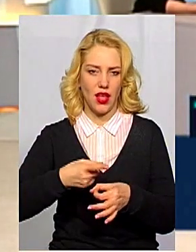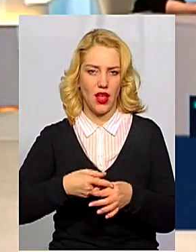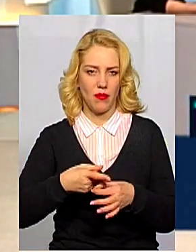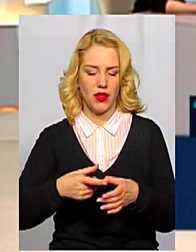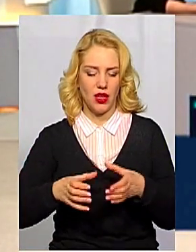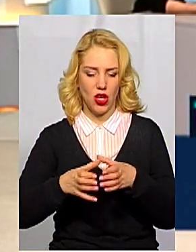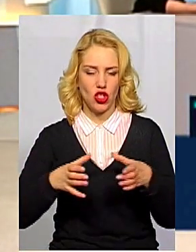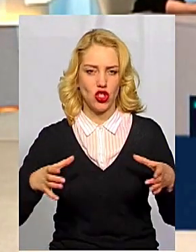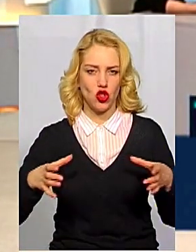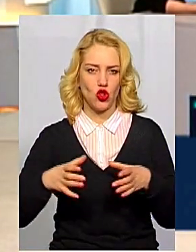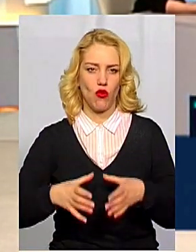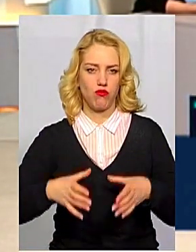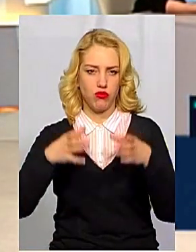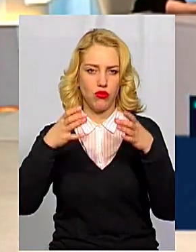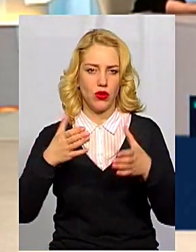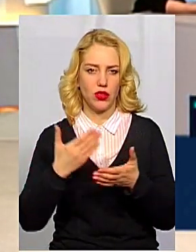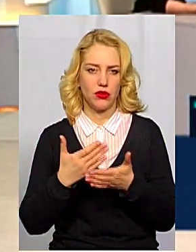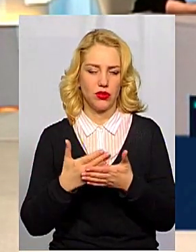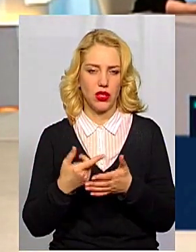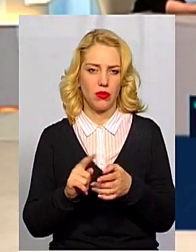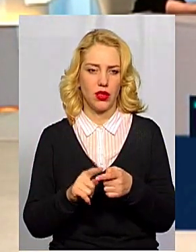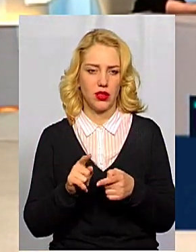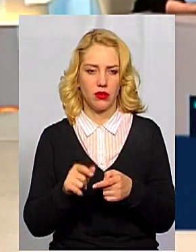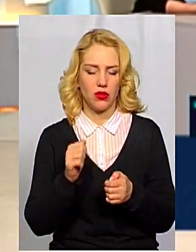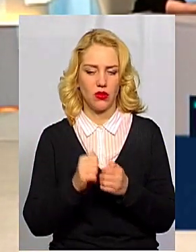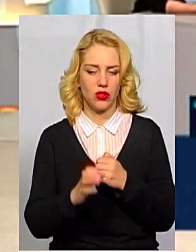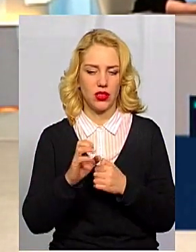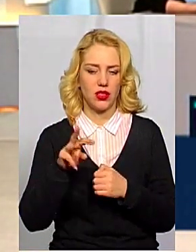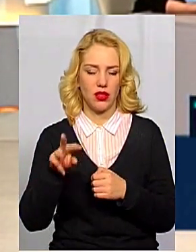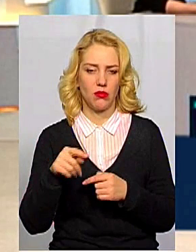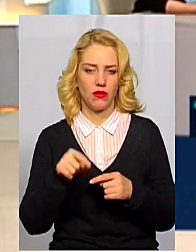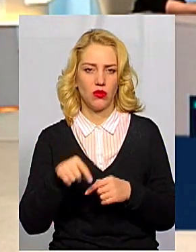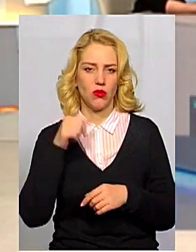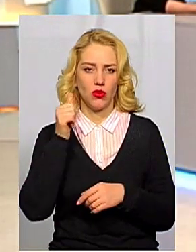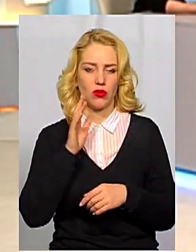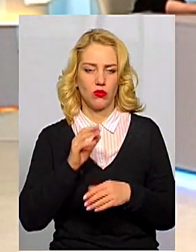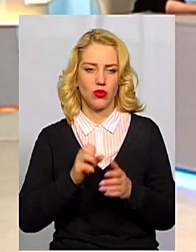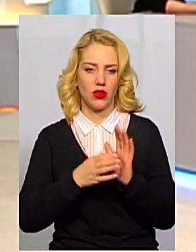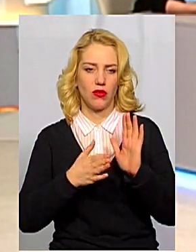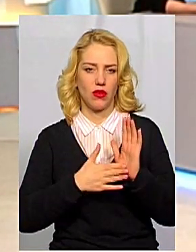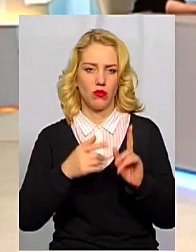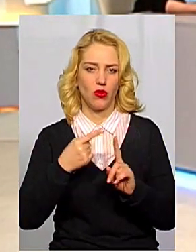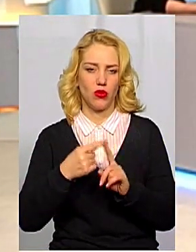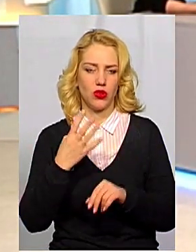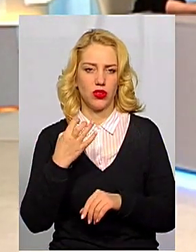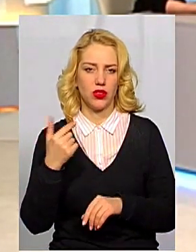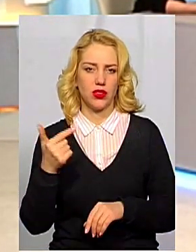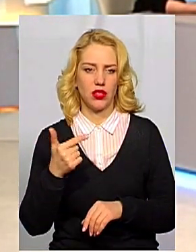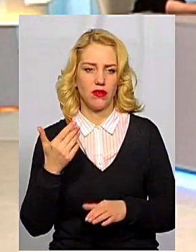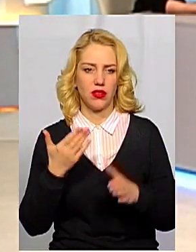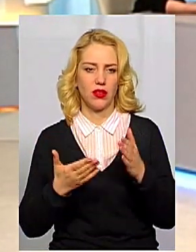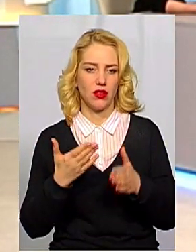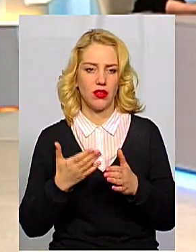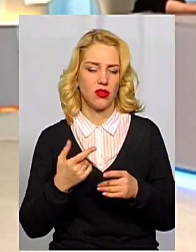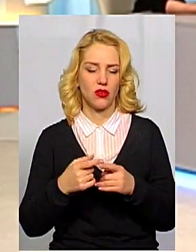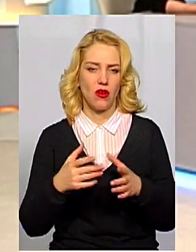до уваги не береться фактично, якщо стовбур більше 50 см, там за кожен сантиметр цього року вже будемо рахувати плюс 400 гривень. Тобто, якщо